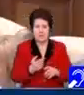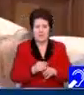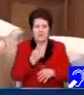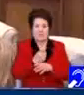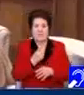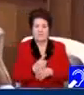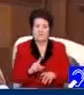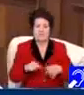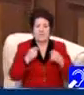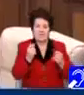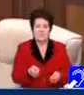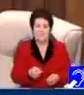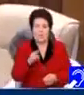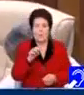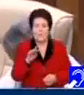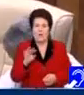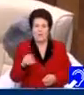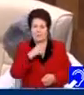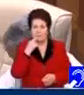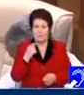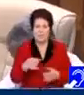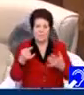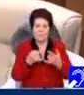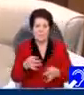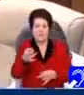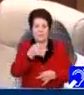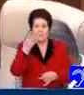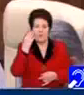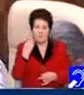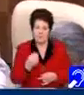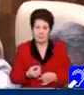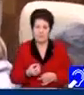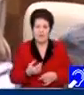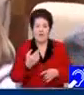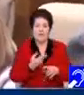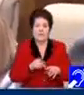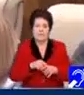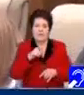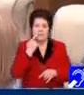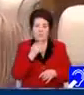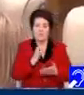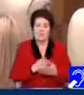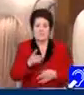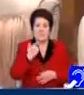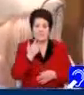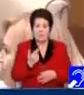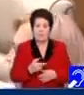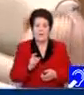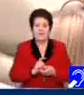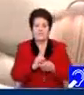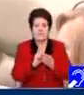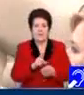interzice transmiterea propagandei rusești la posturile TV din Republica Moldova. Vitali Gămurar mai spune că este vorba despre șantaj